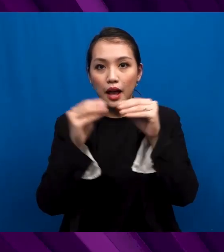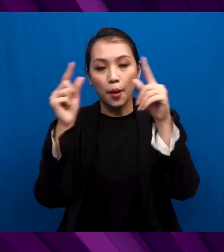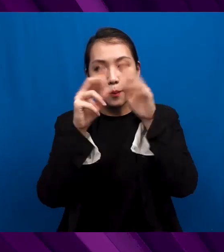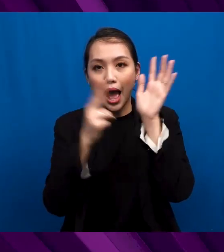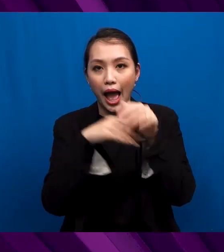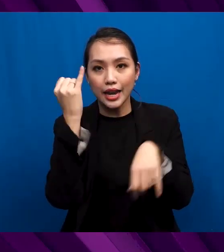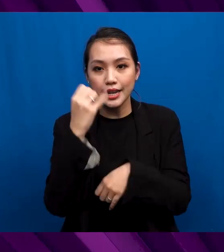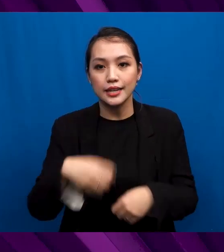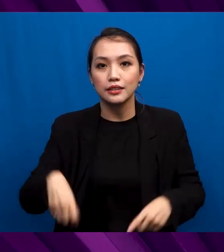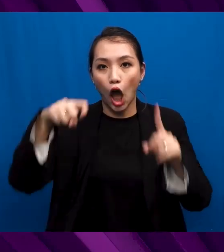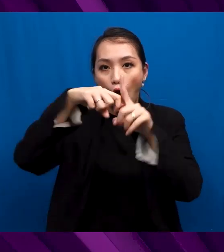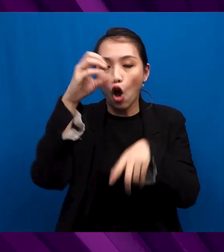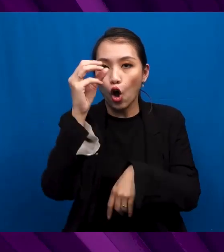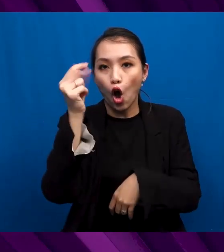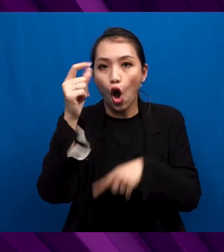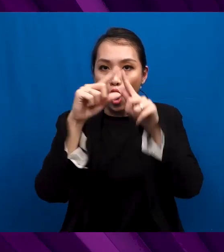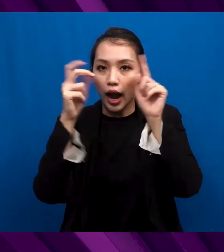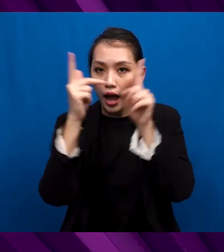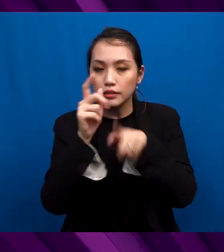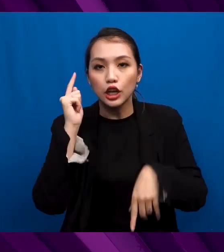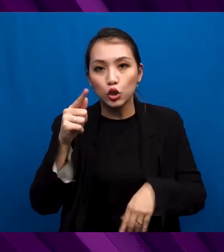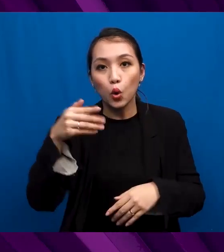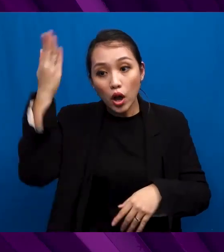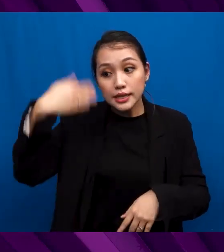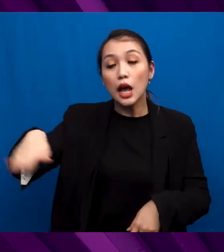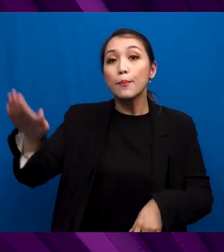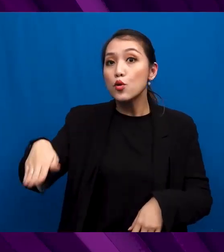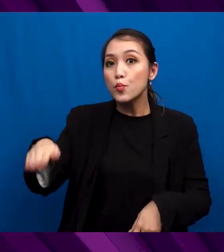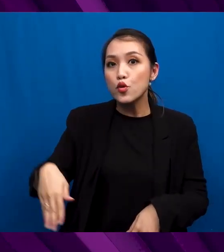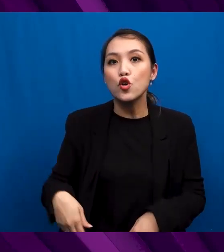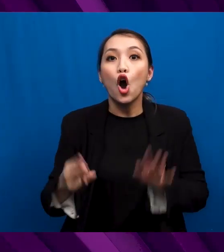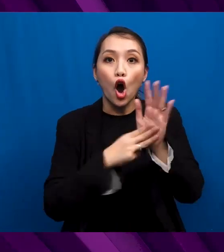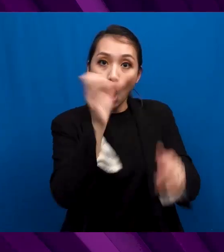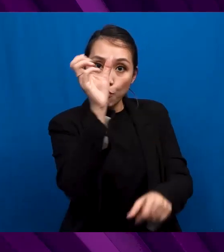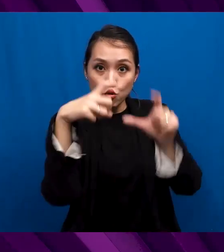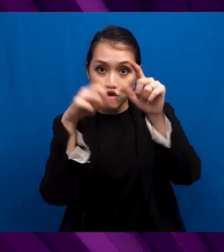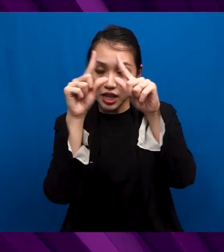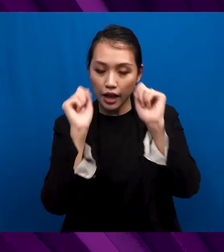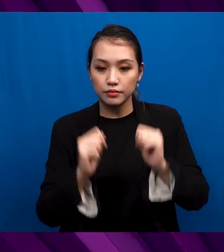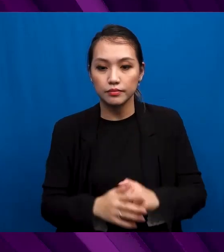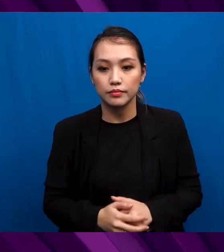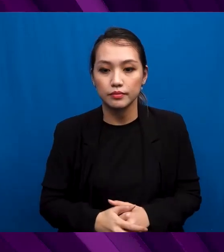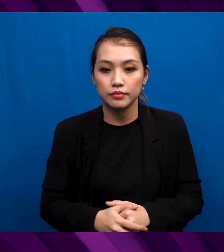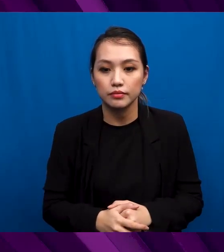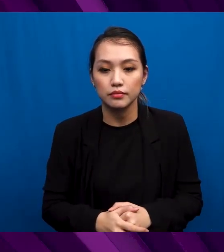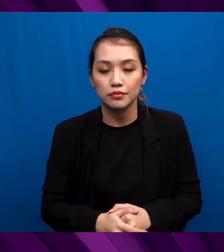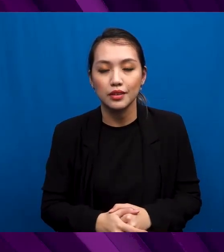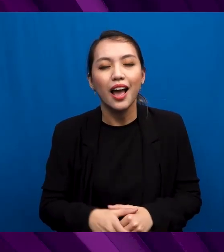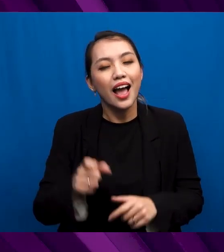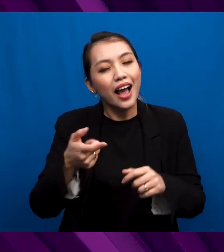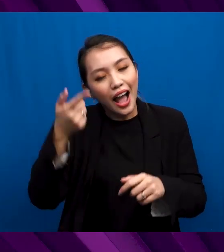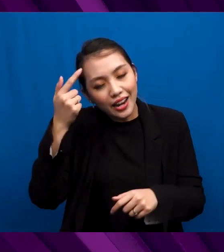ini keturunan orang-orang yang ditelan tanah. Tuhan pulihkan karena nenek moyangnya terlalu indah di mata